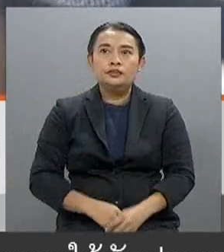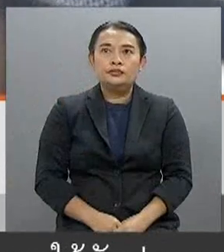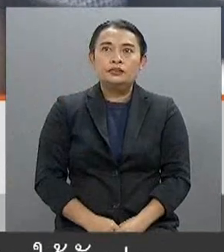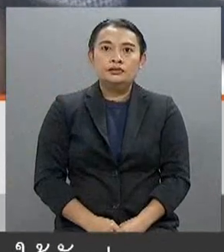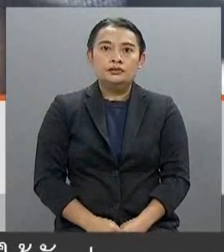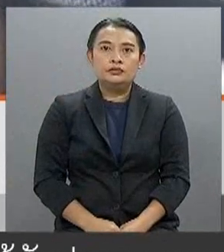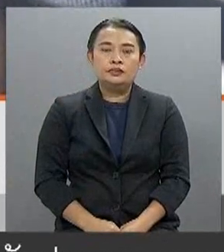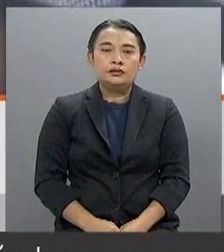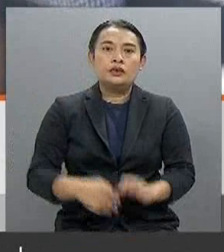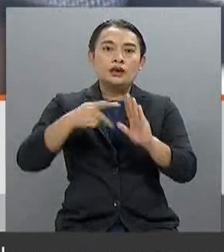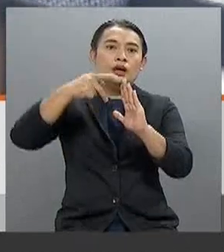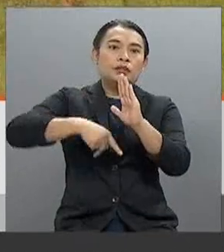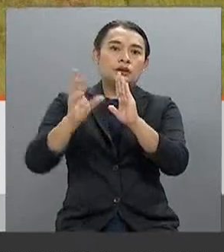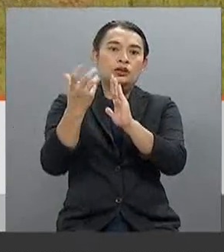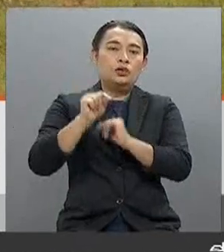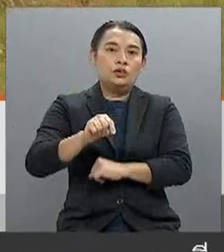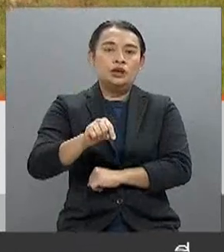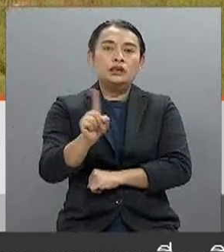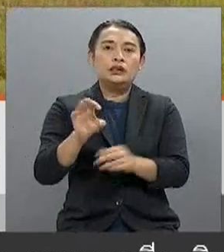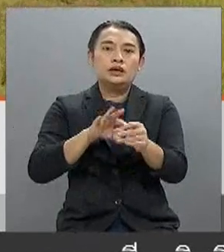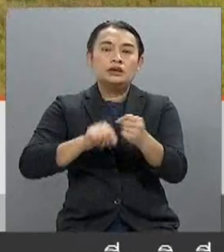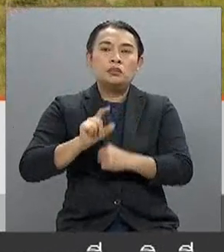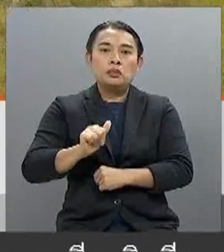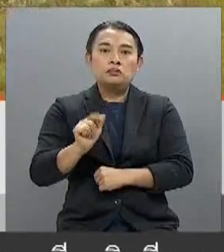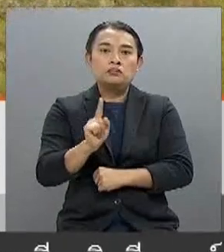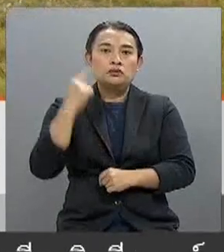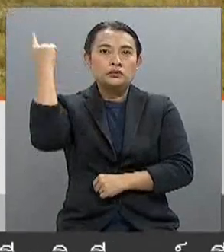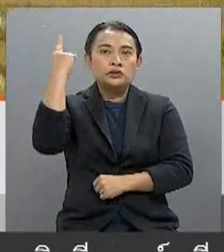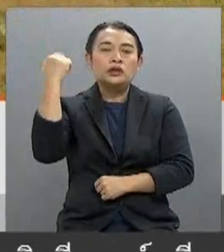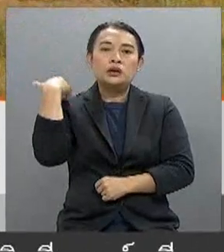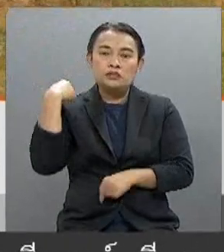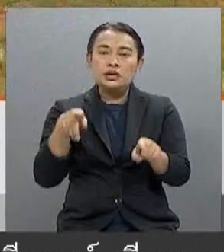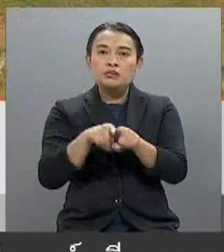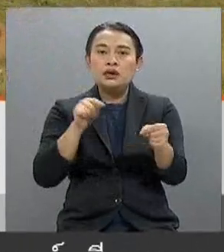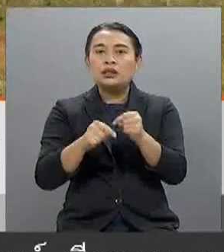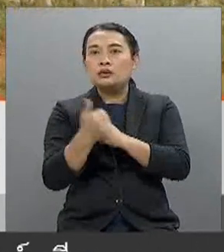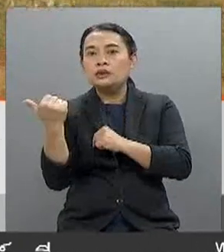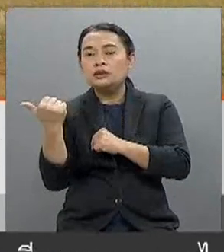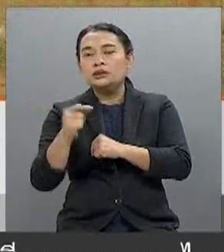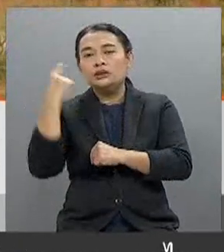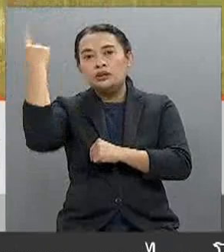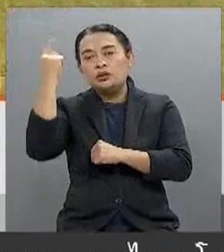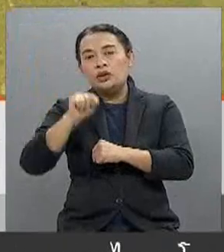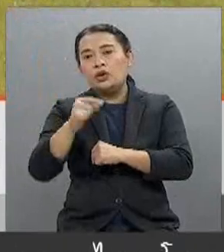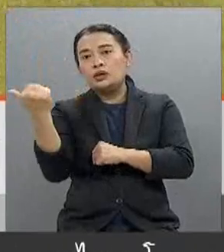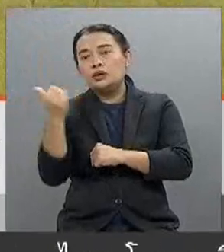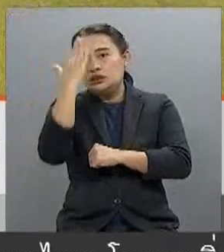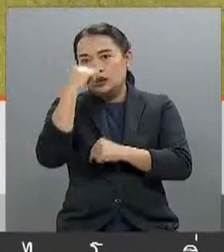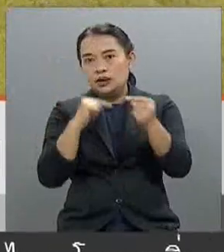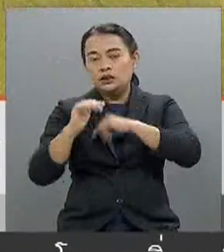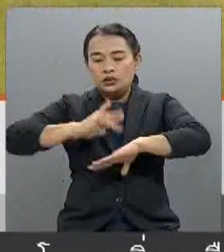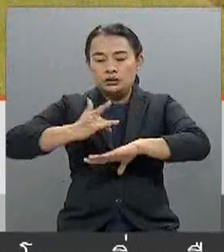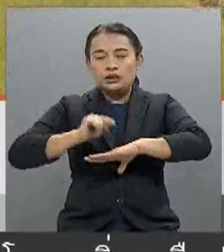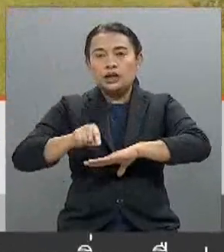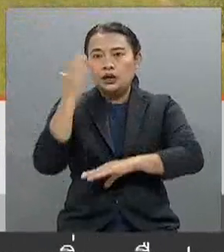กที่เป็นเมืองรองแต่ก็มีศักยภาพการท่องเที่ยวไม่แพ้เมืองท่องเที่ยวหลักเพราะว่ามีความสวยงามทางธรรมชาติมีป่าไม้